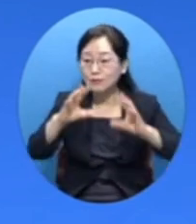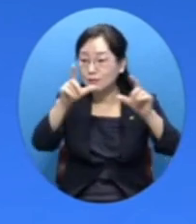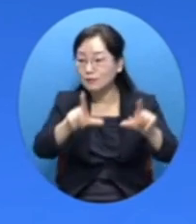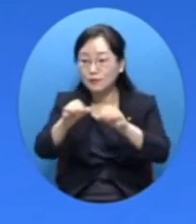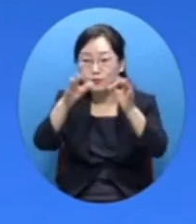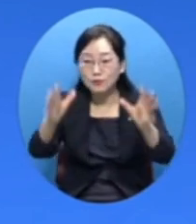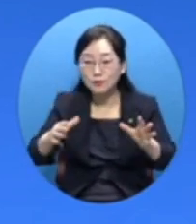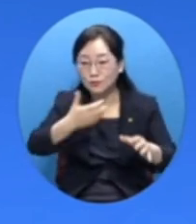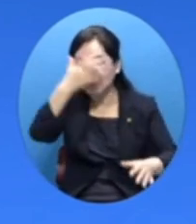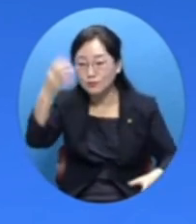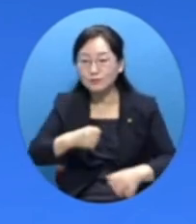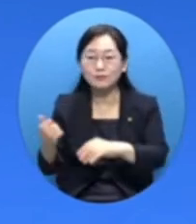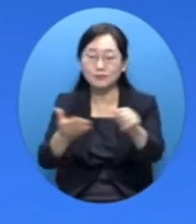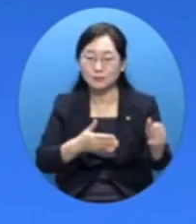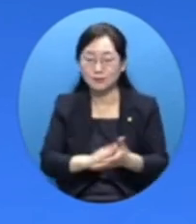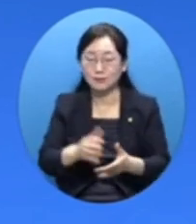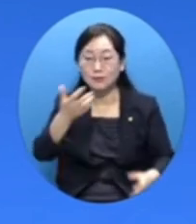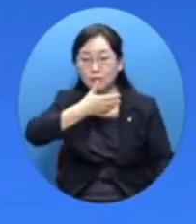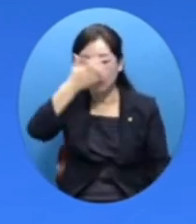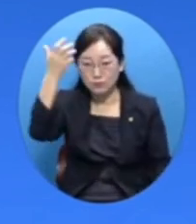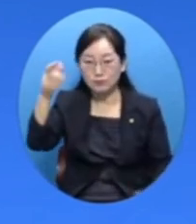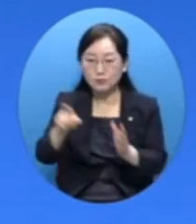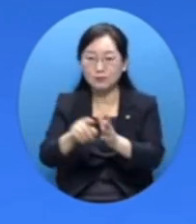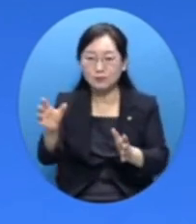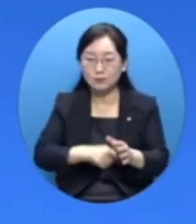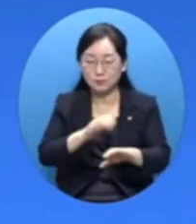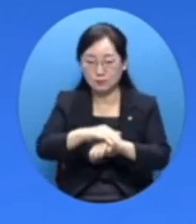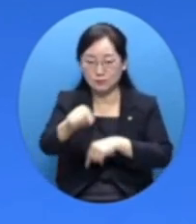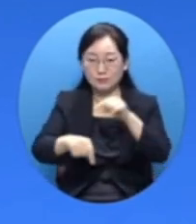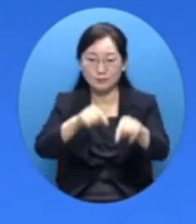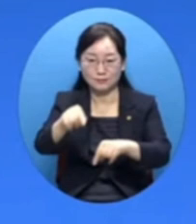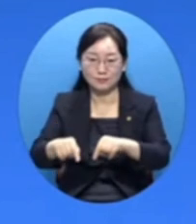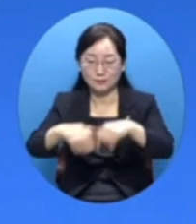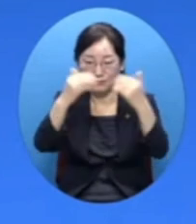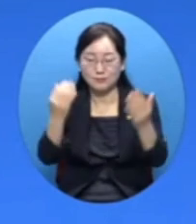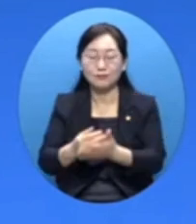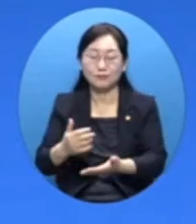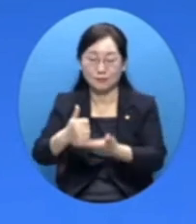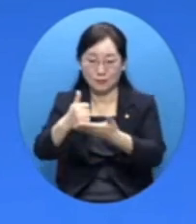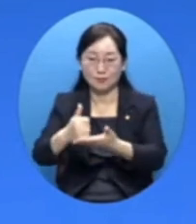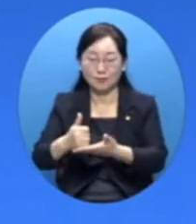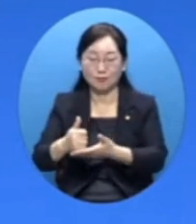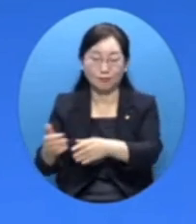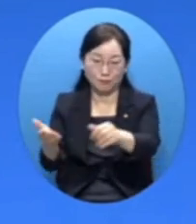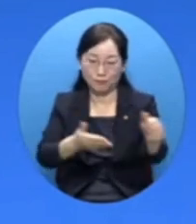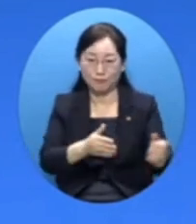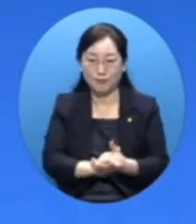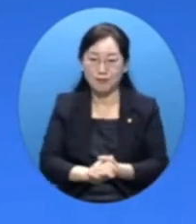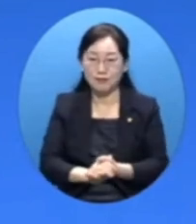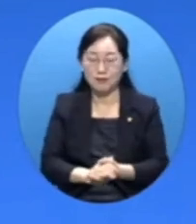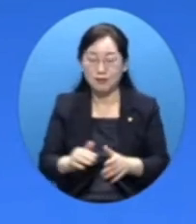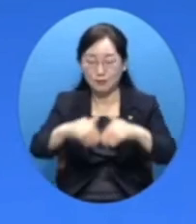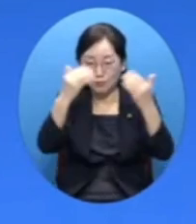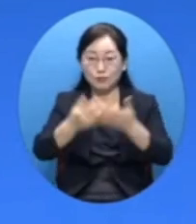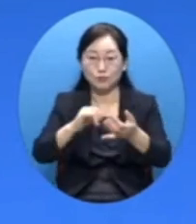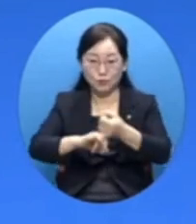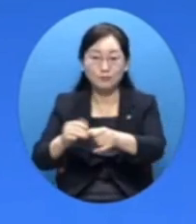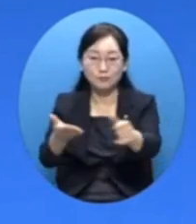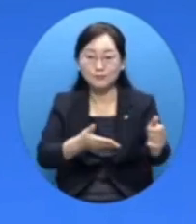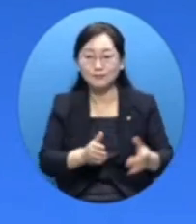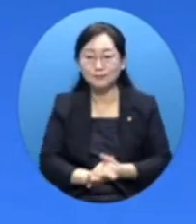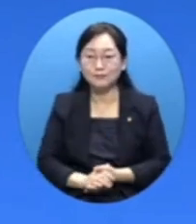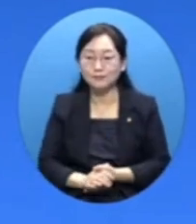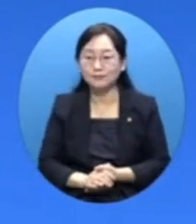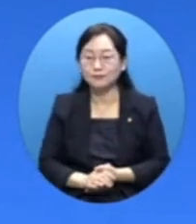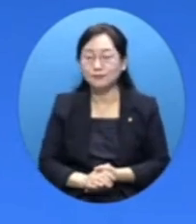꿈 꾸는 사람이 돼야 됩니다 그리고 꿈을 믿음으로 실천하는 우리 모두가 되어서 놀라운 역사를 이루는 우리 모두가 되야 하는 것입니다